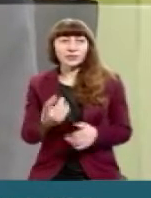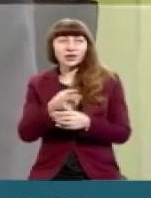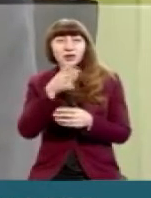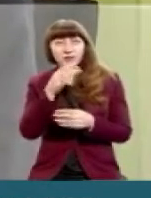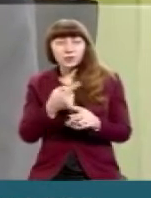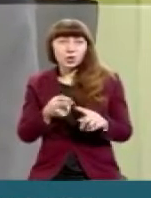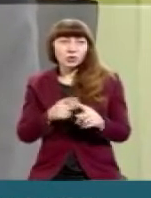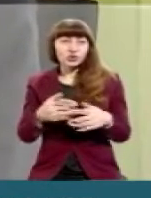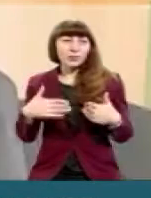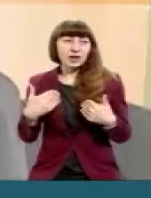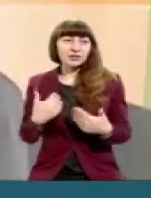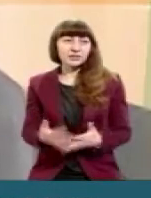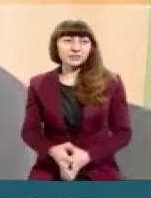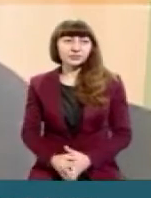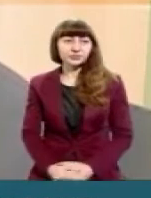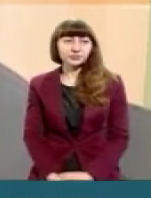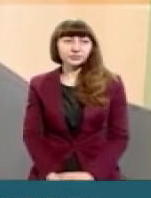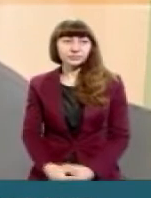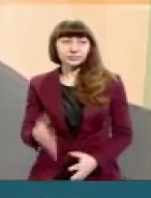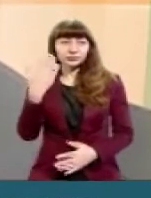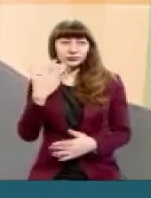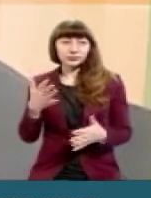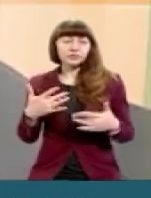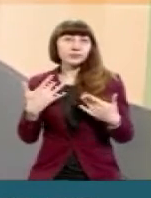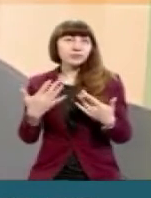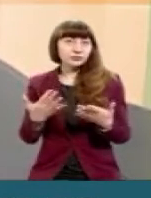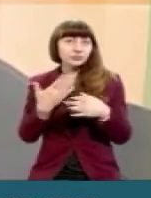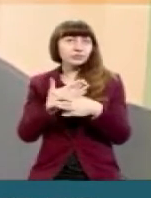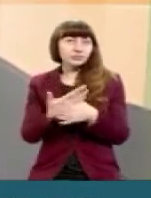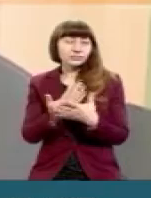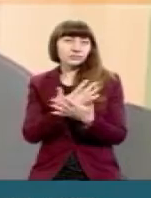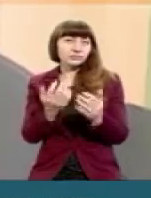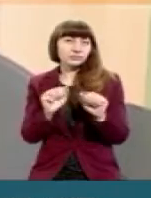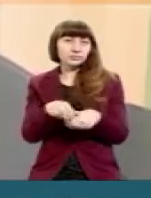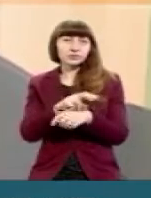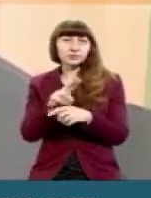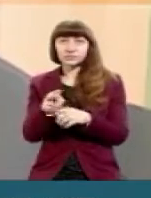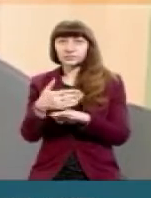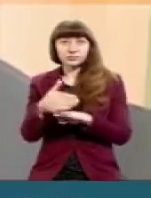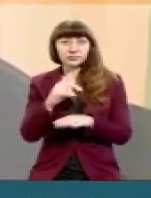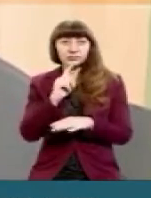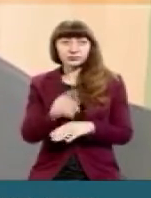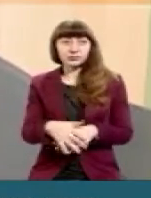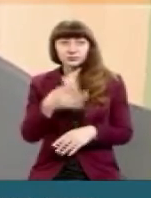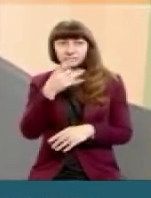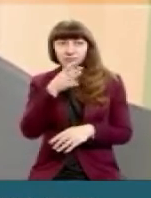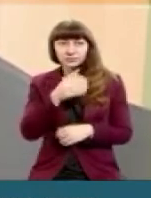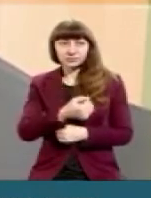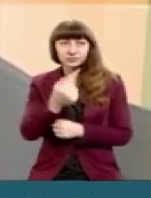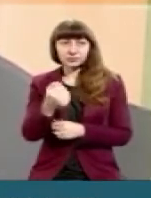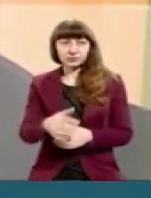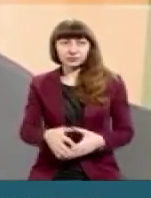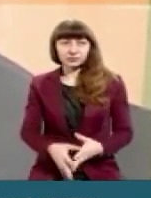время, это очень полезно, я считаю. Когда требуется помощь, мы можем прийти, и нам никогда не откажут. В любое время нас